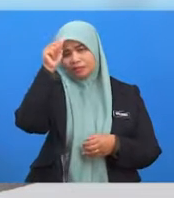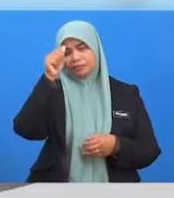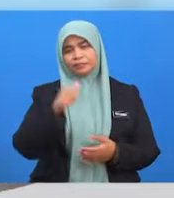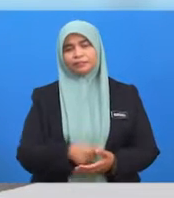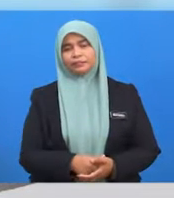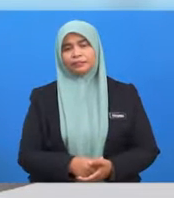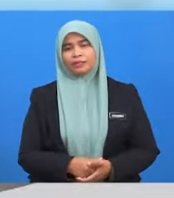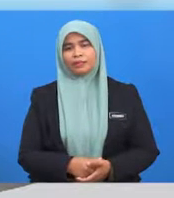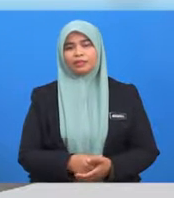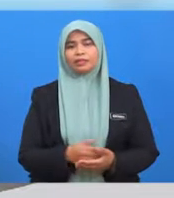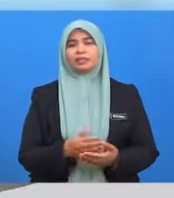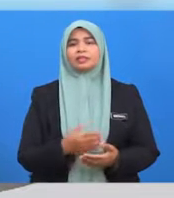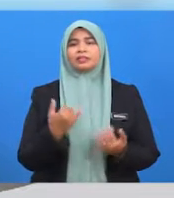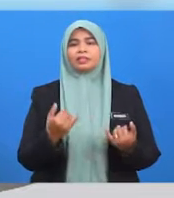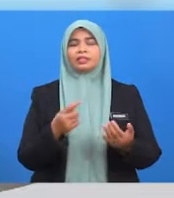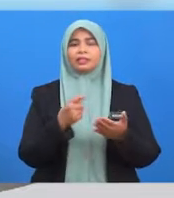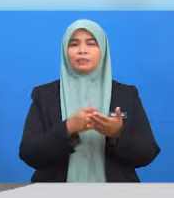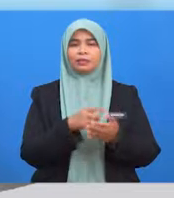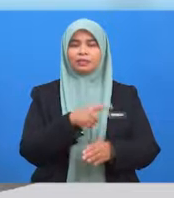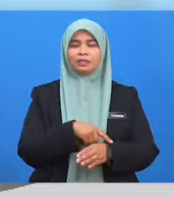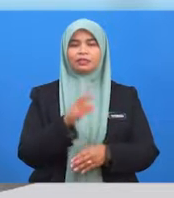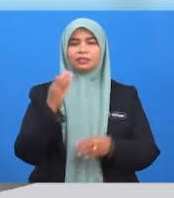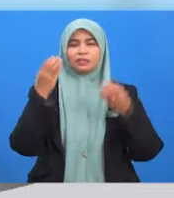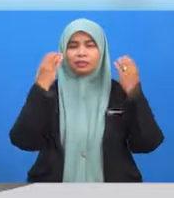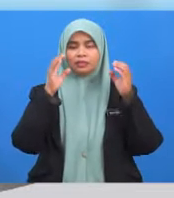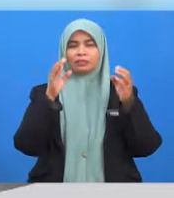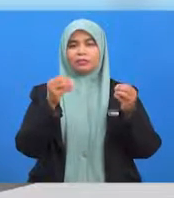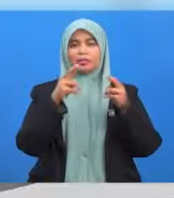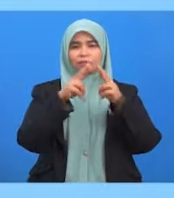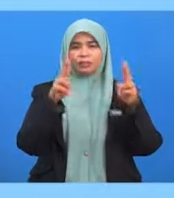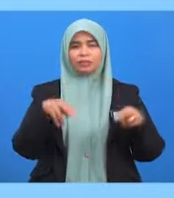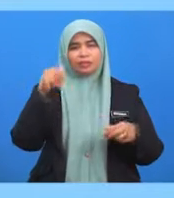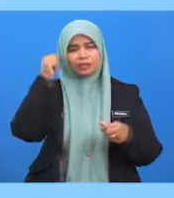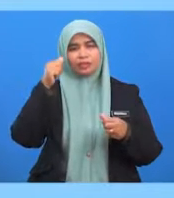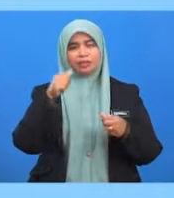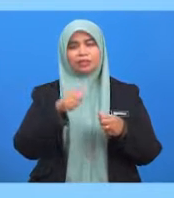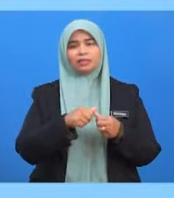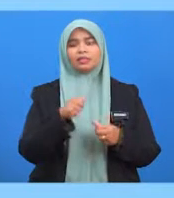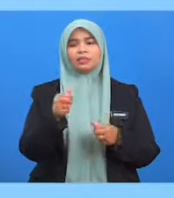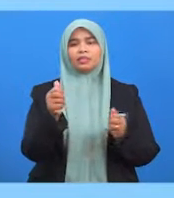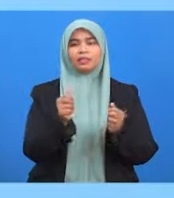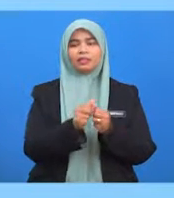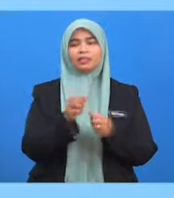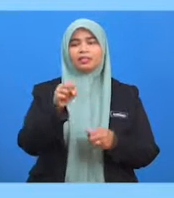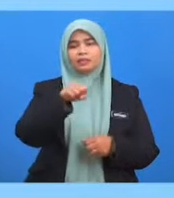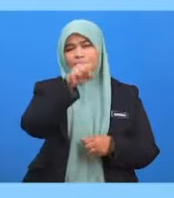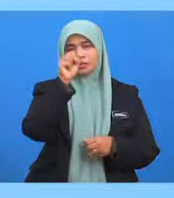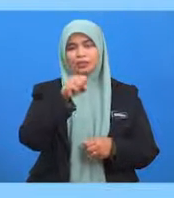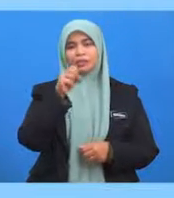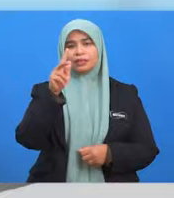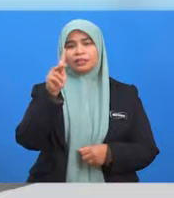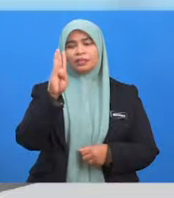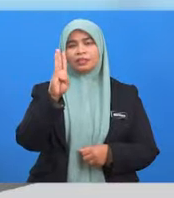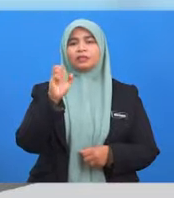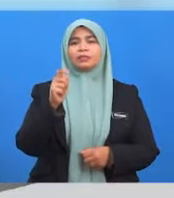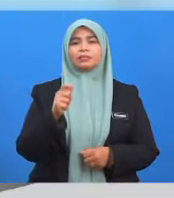Baiklah murid, tiba masa cikgu ingin uji ingatan kamu dengan soalan kebat dari